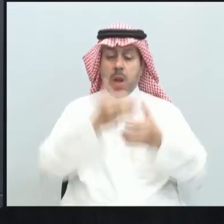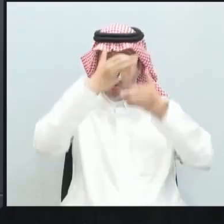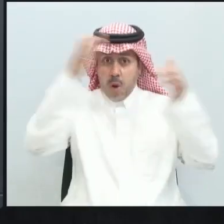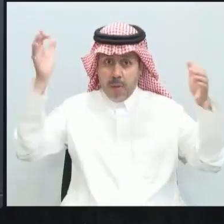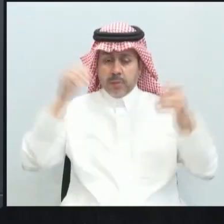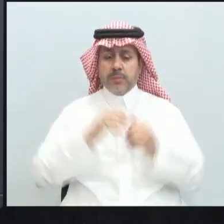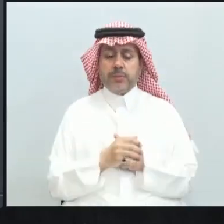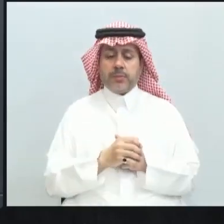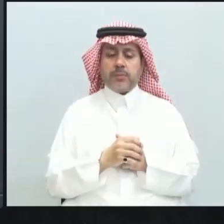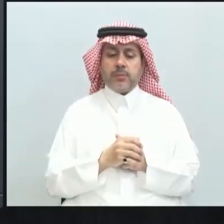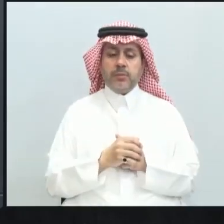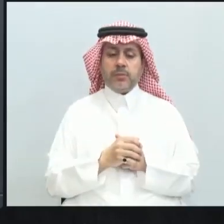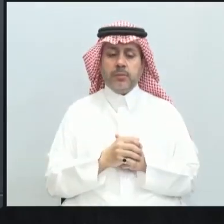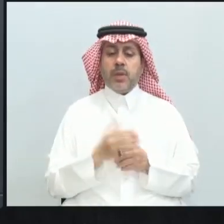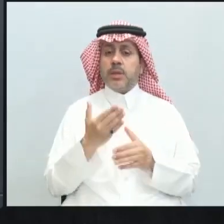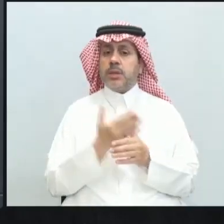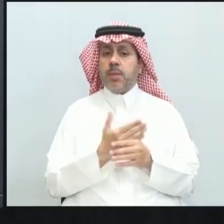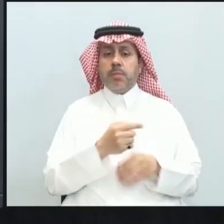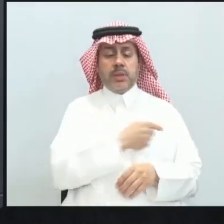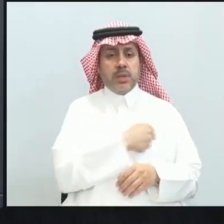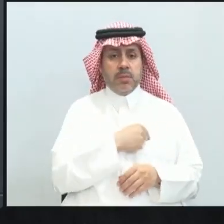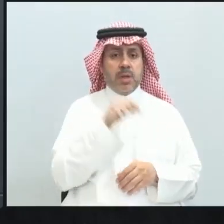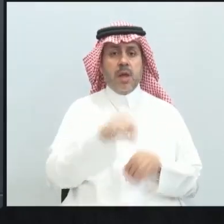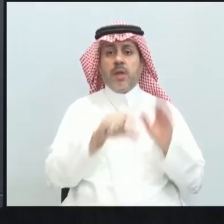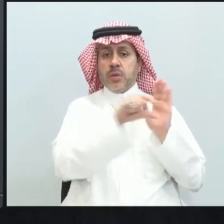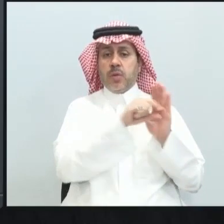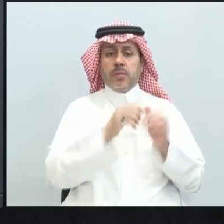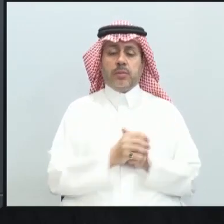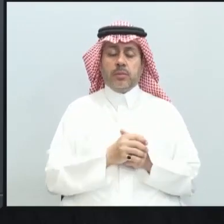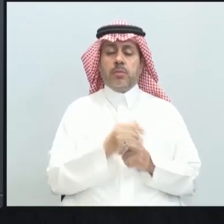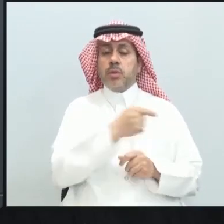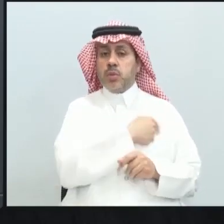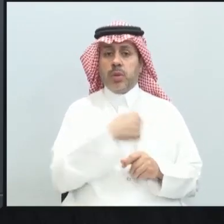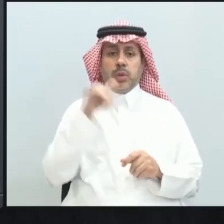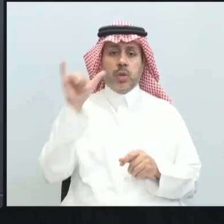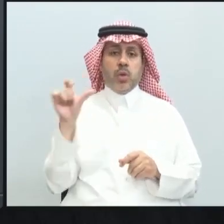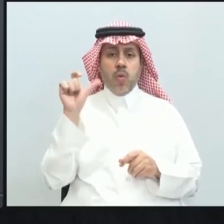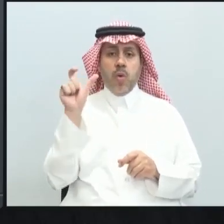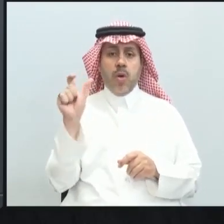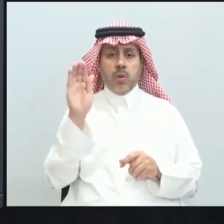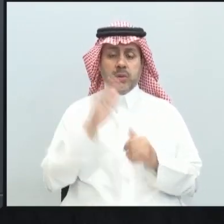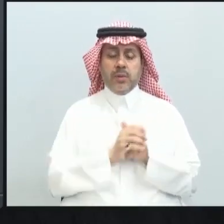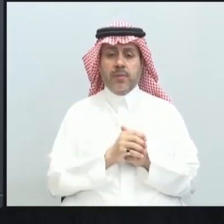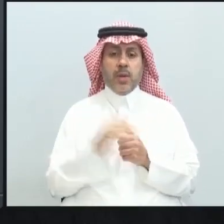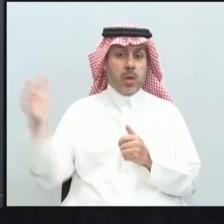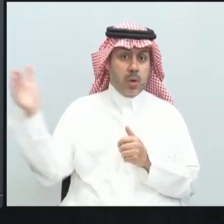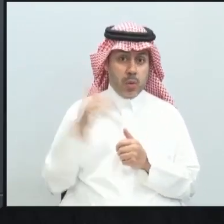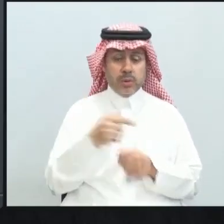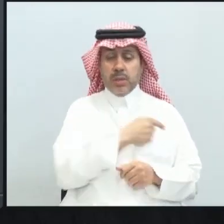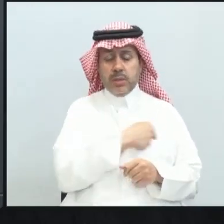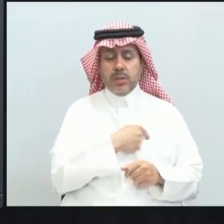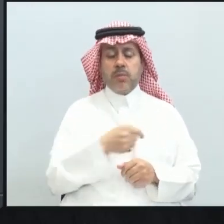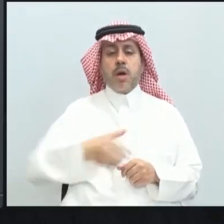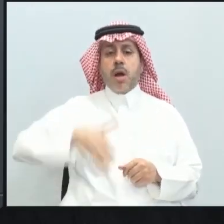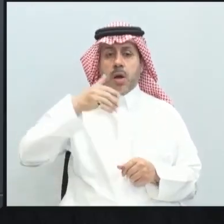ناتي واياكم الى سبب تسميه هذه السوره بصوره يونس هو لورود اسمي نبي